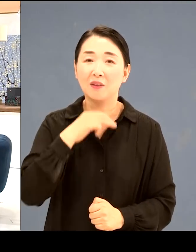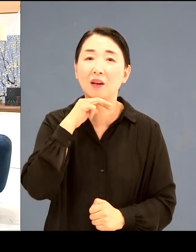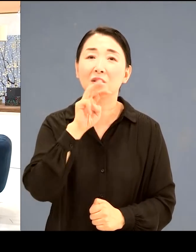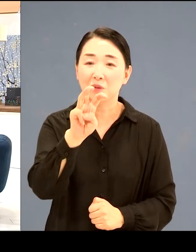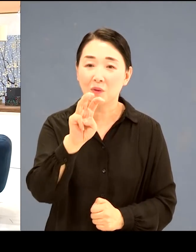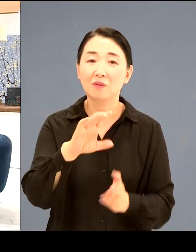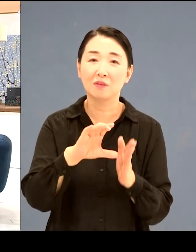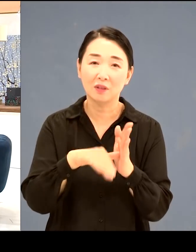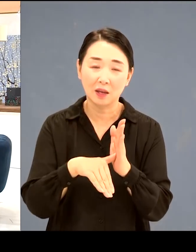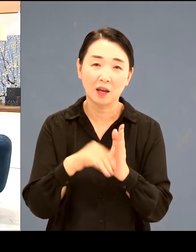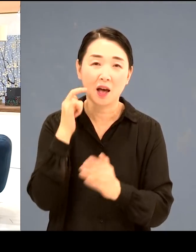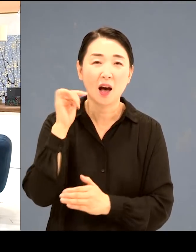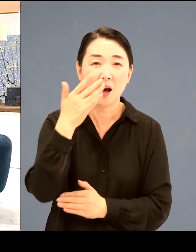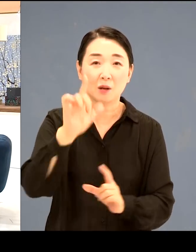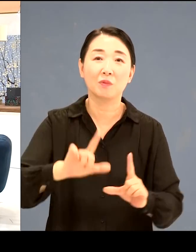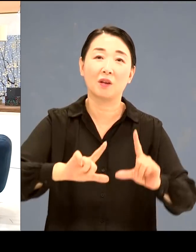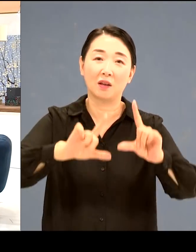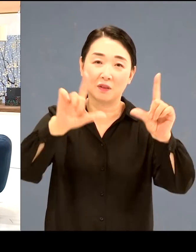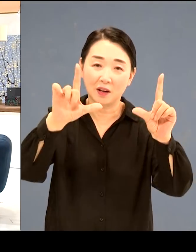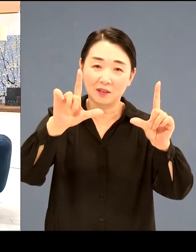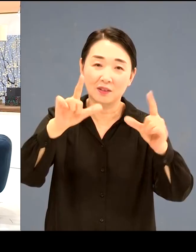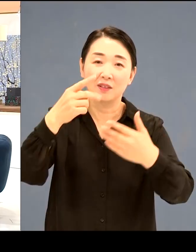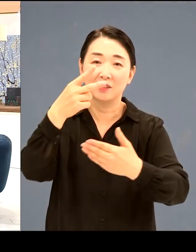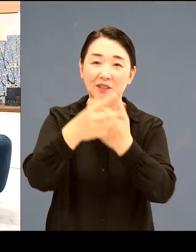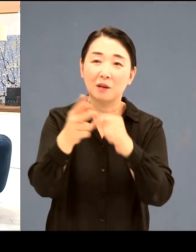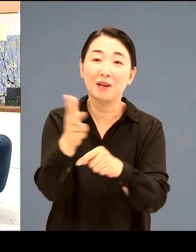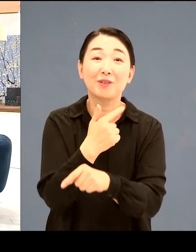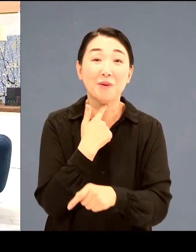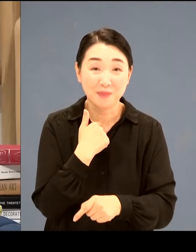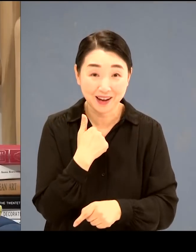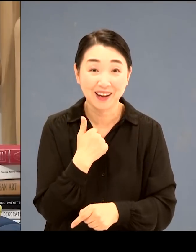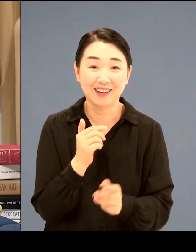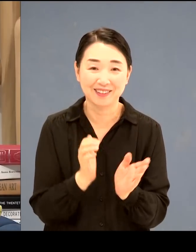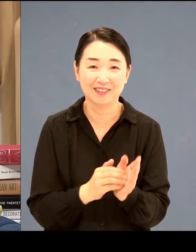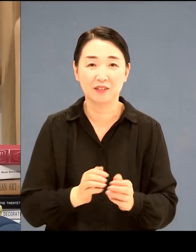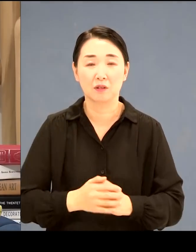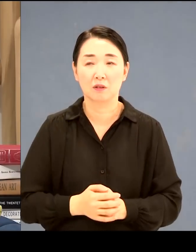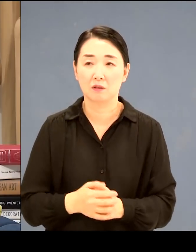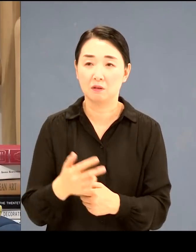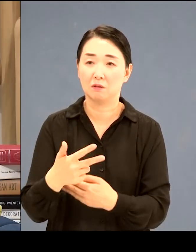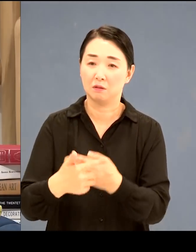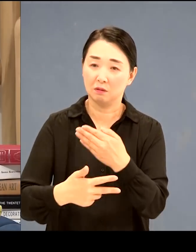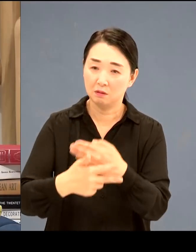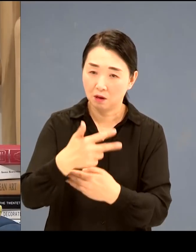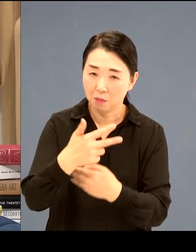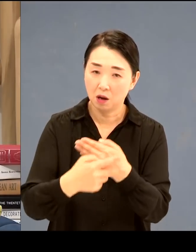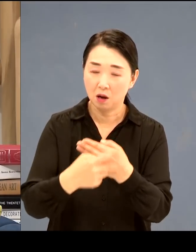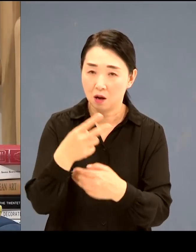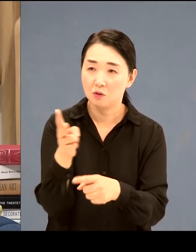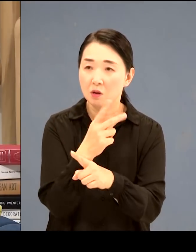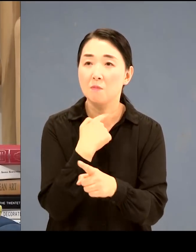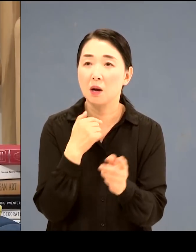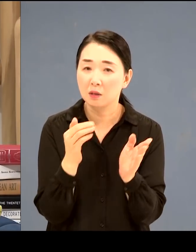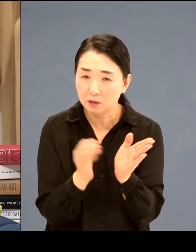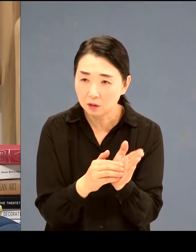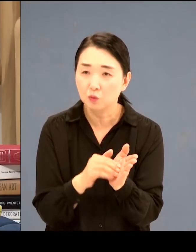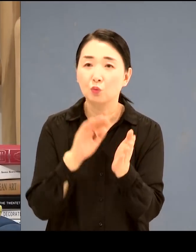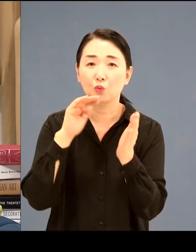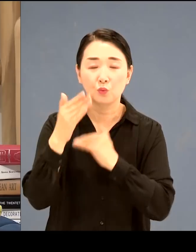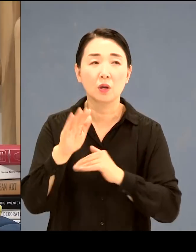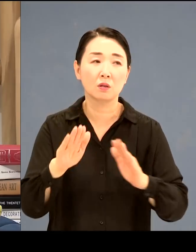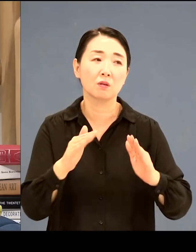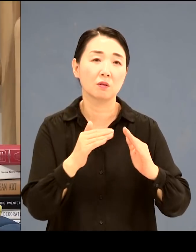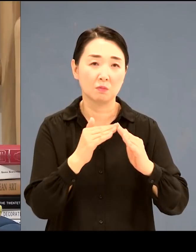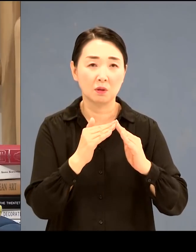아름다운 날들이라는 드라마를 찍었어요. 최시호 씨가. 네, 네. 있죠. 네, 예. 그 드라마를 끝나고 이제는 집에서 좀 나가고